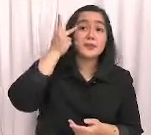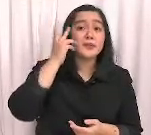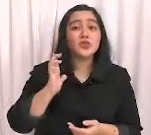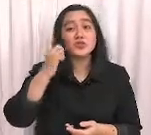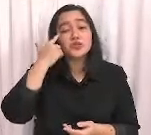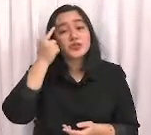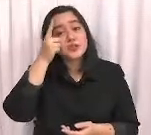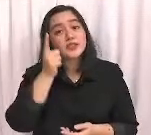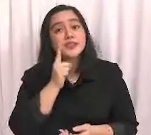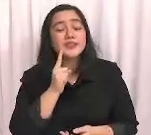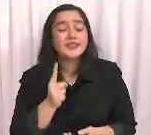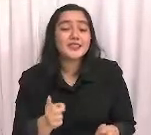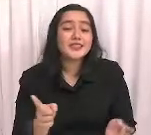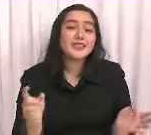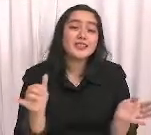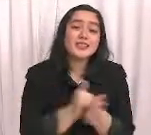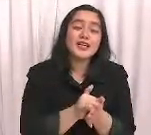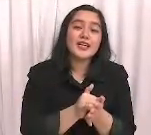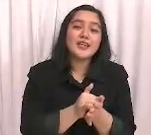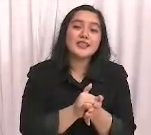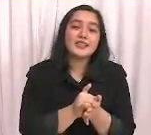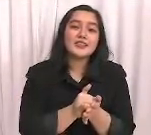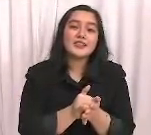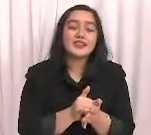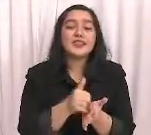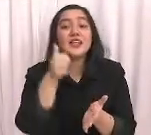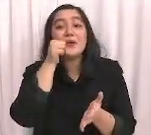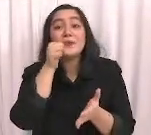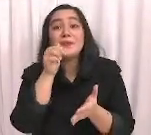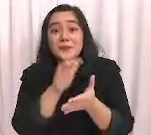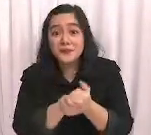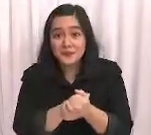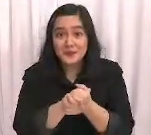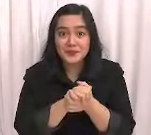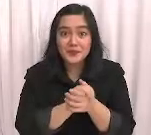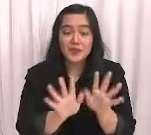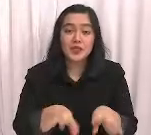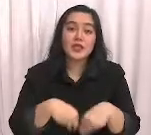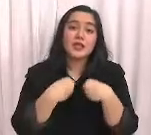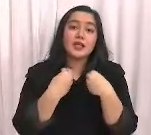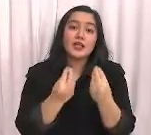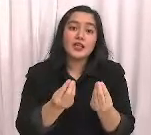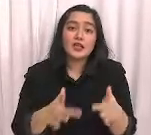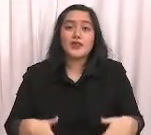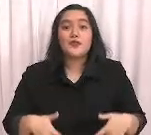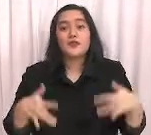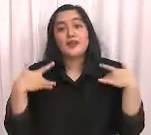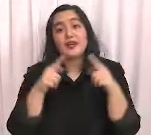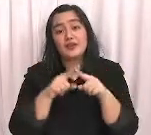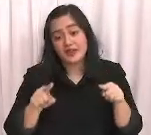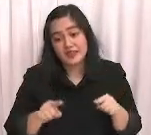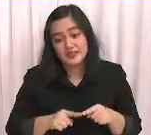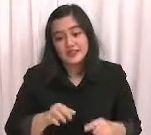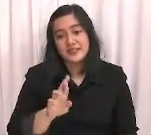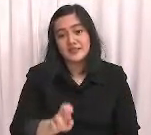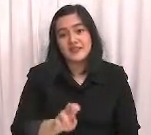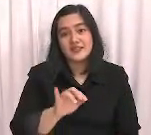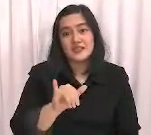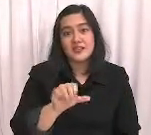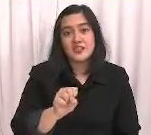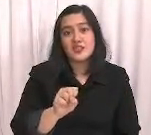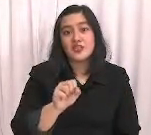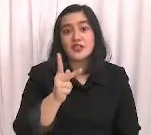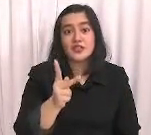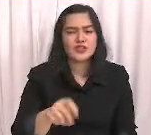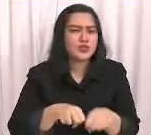yung kanyang buhay para hindi na itaya ng lalaki yung kanyang buhay. Hoy. Wow. Ang tindi